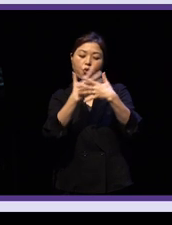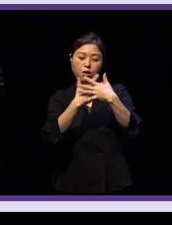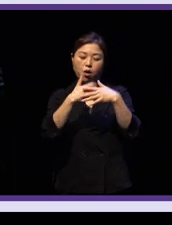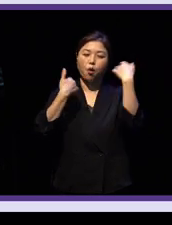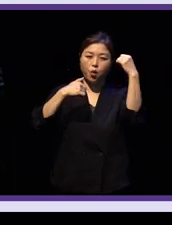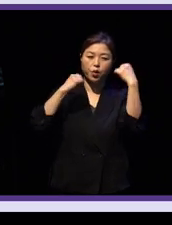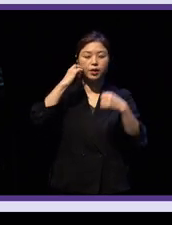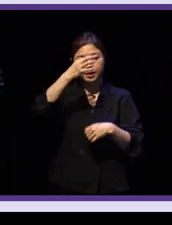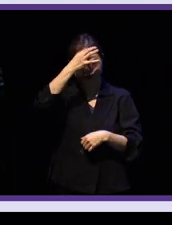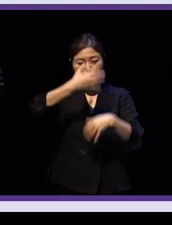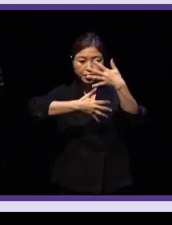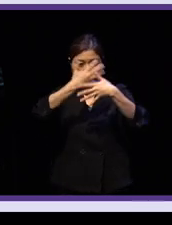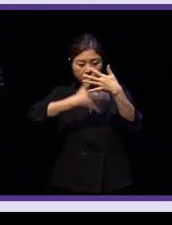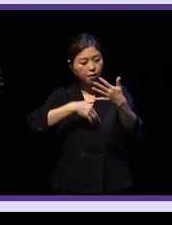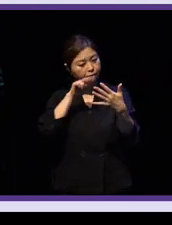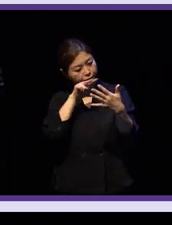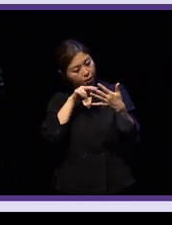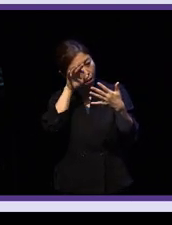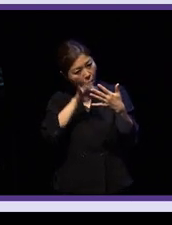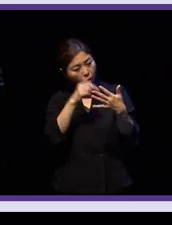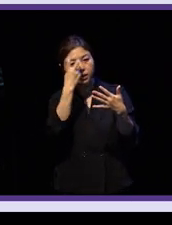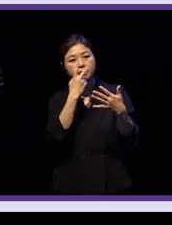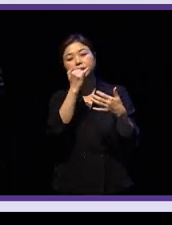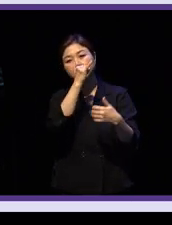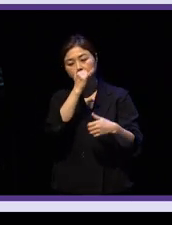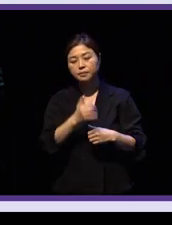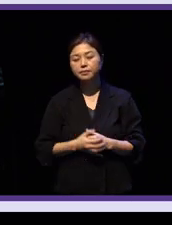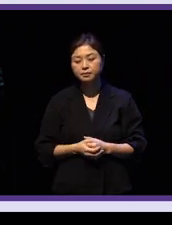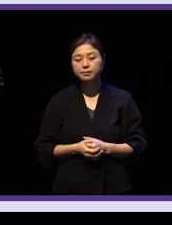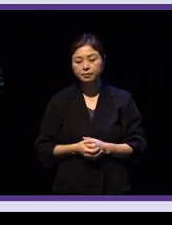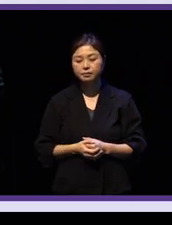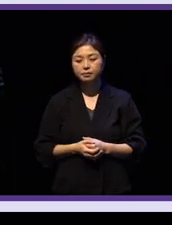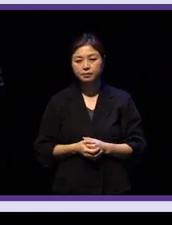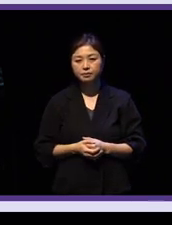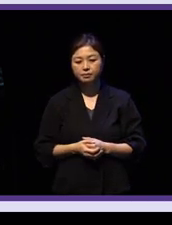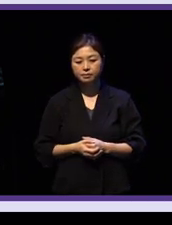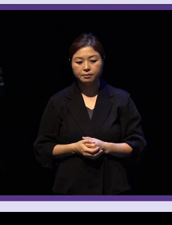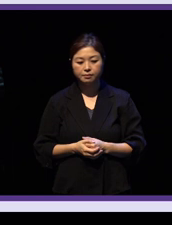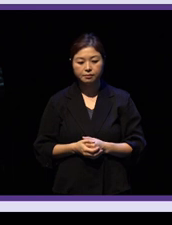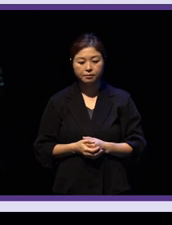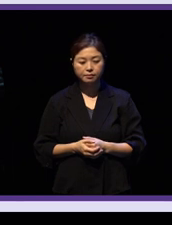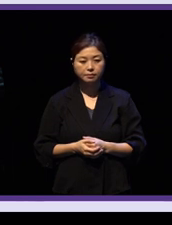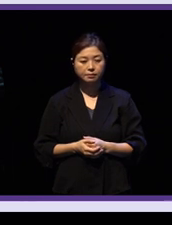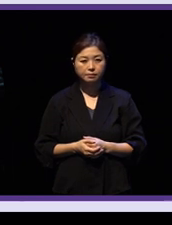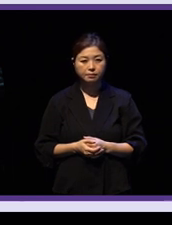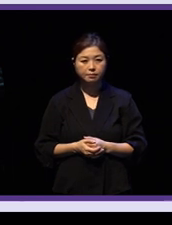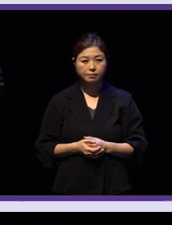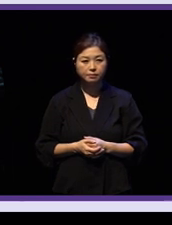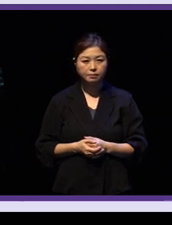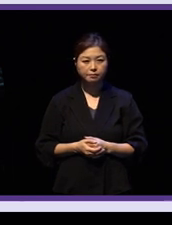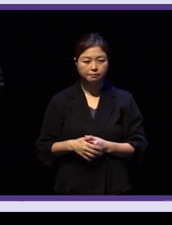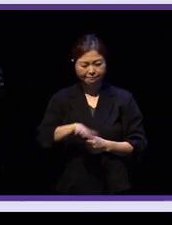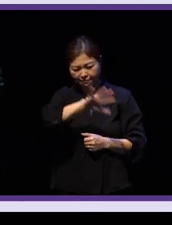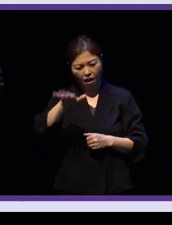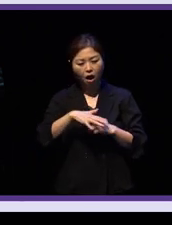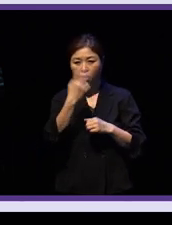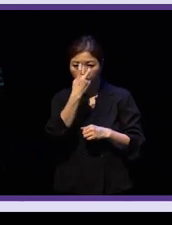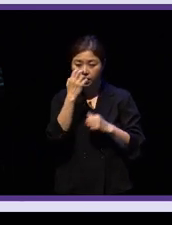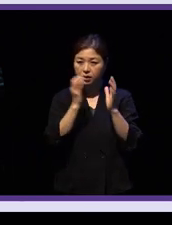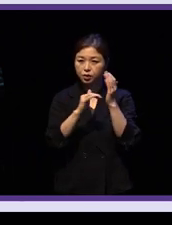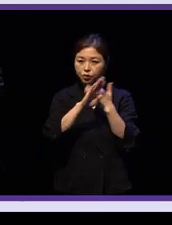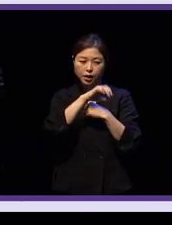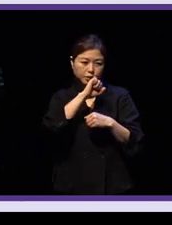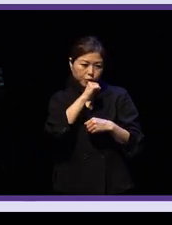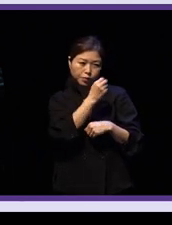중심으로 하는 분야에 대해서는 동영상 심의까지 저희가 같이 하도록 되어 있습니다 그래서 전수 검토 후에 채점